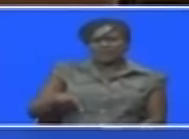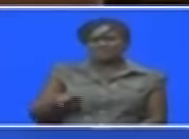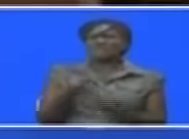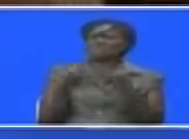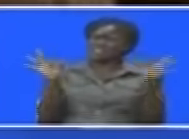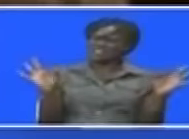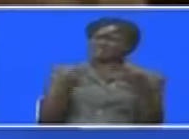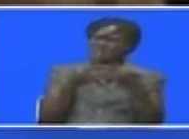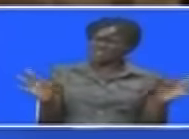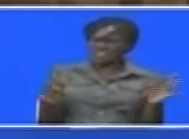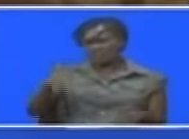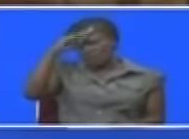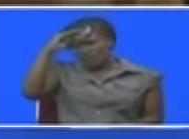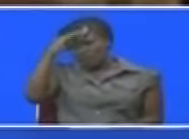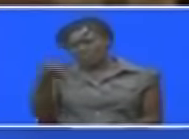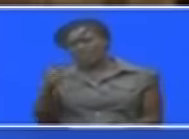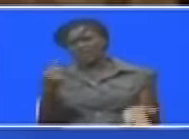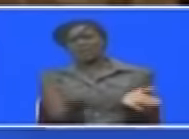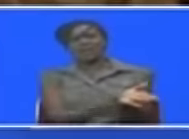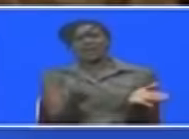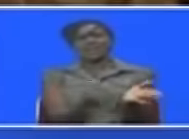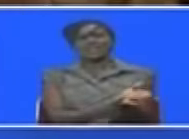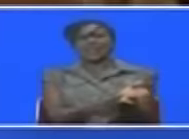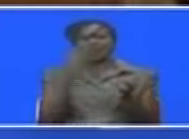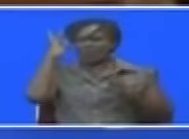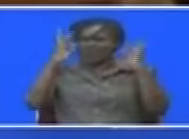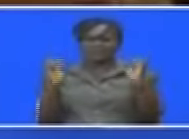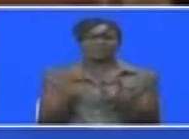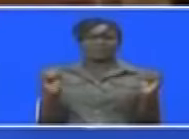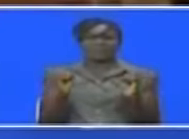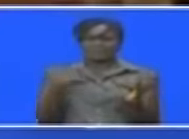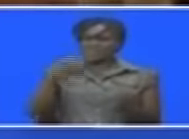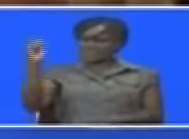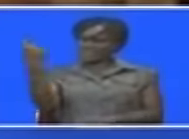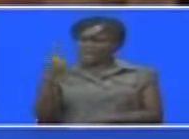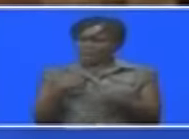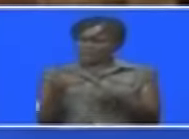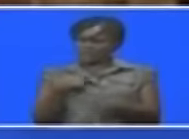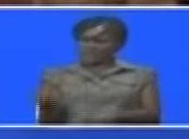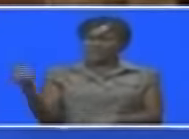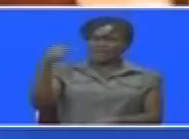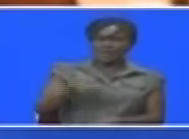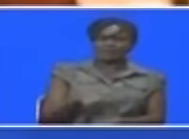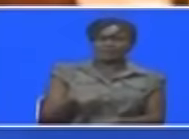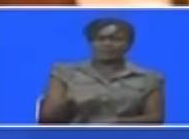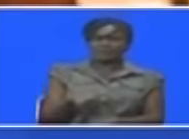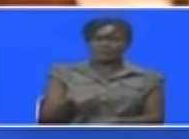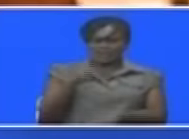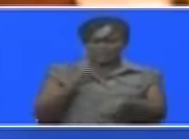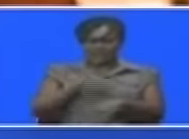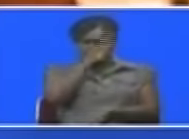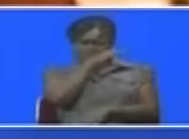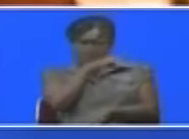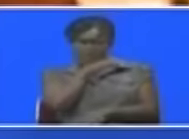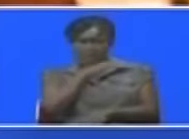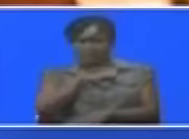Freedom kwa pombe Uganda hapa. Ndio naona watu wa Kenya mimi nakunya hapa. Alafu nabia kama kusakunya. Hata sipokula